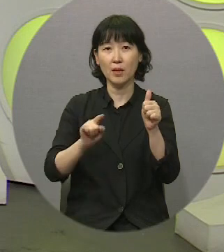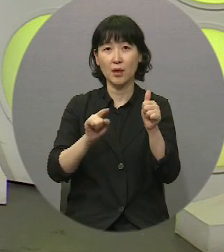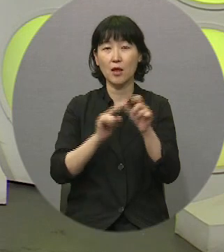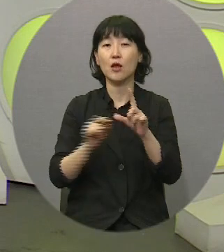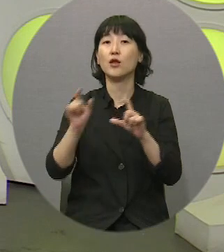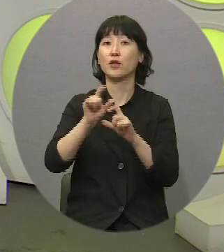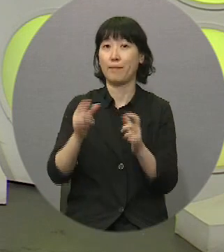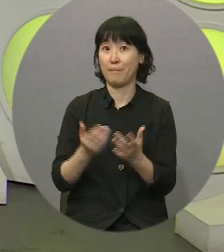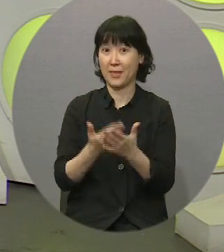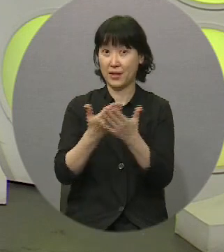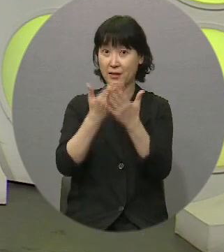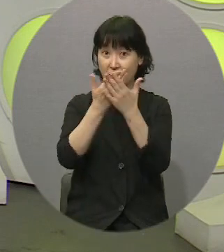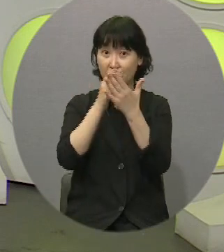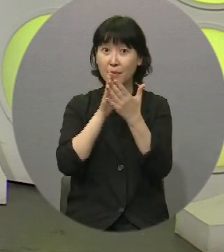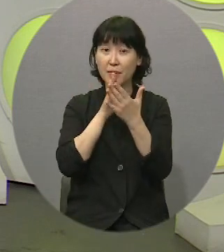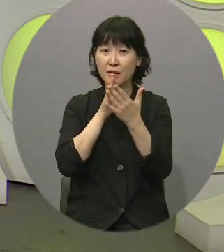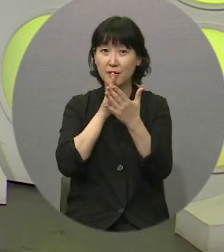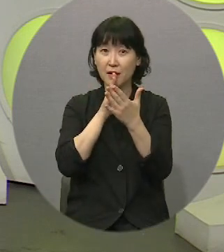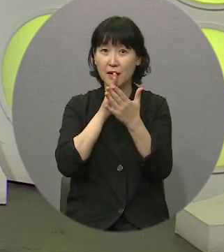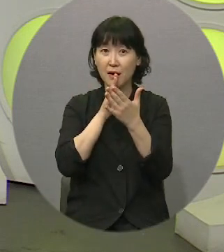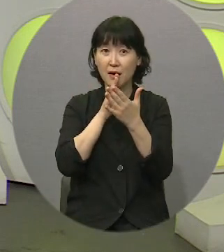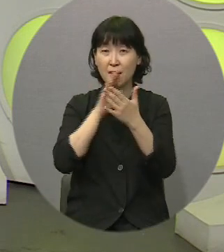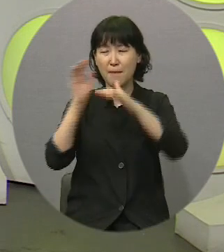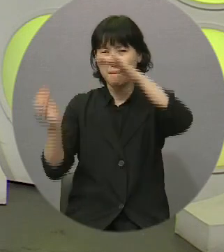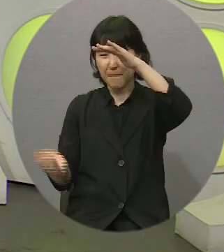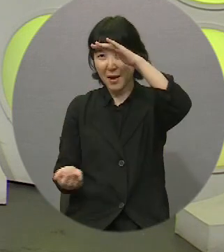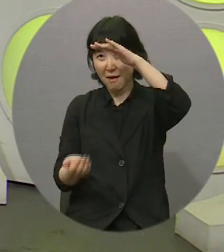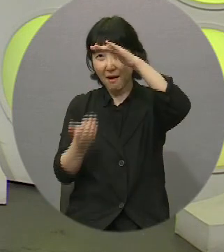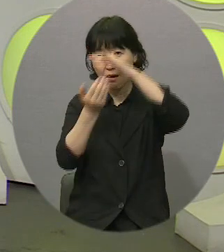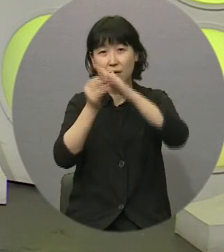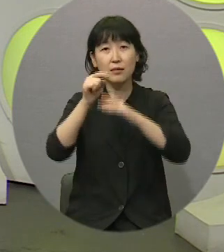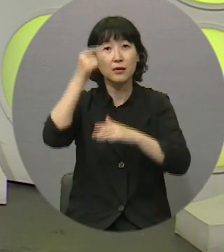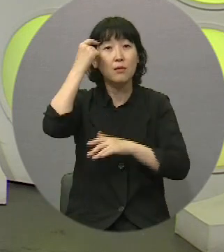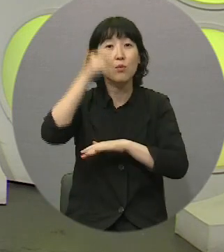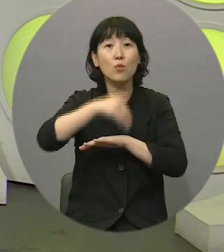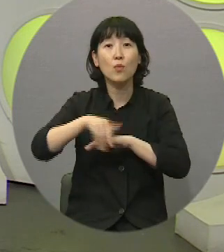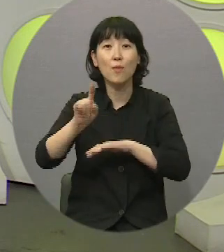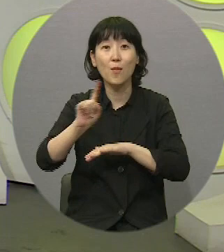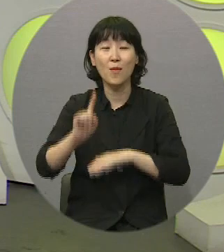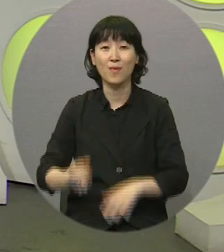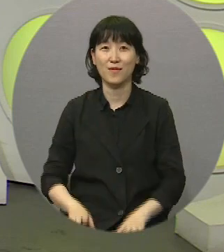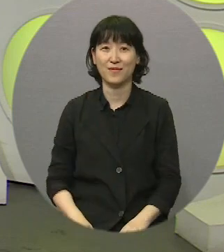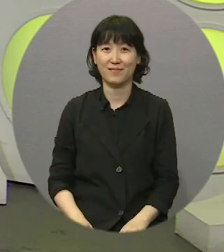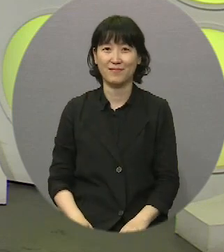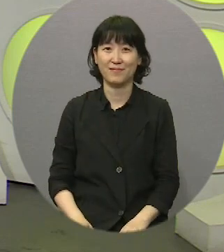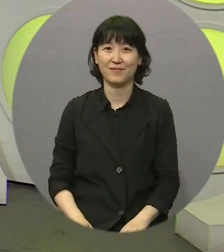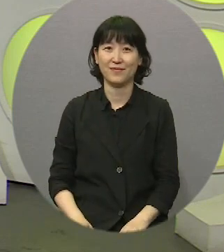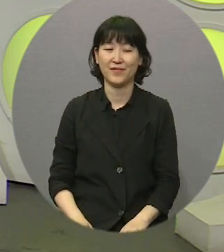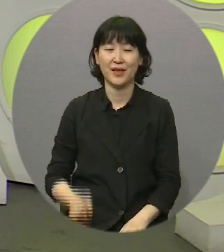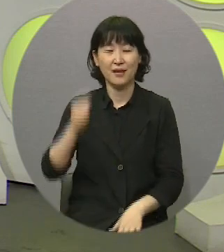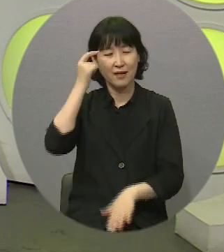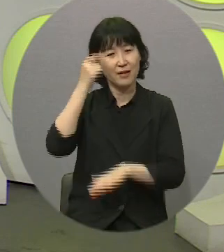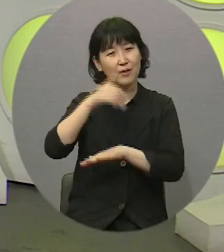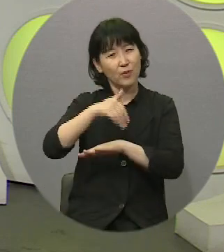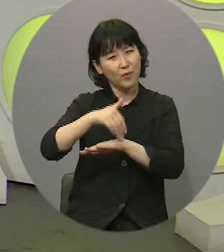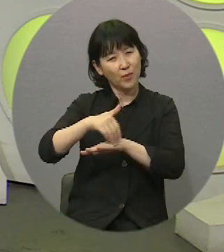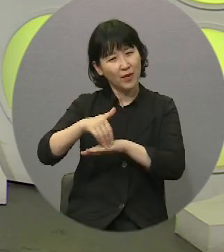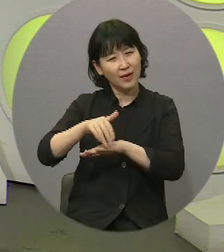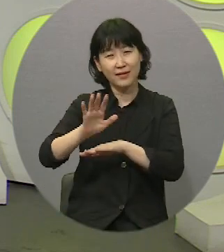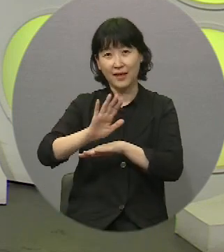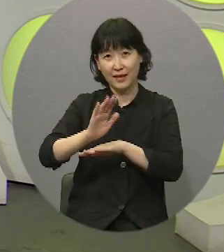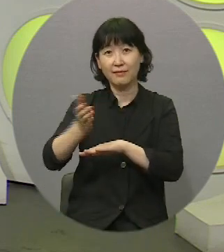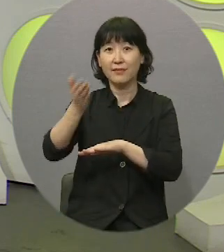발전해 가시겠지만 끝까지 어느 선까지 나의 계획이 있으실 것 같아요. 예. 일단 계획보다는요. 저는